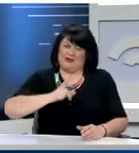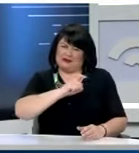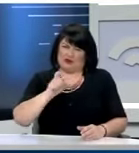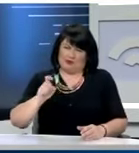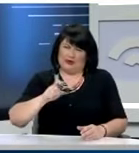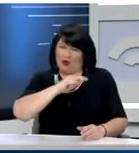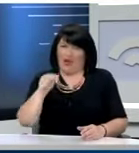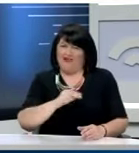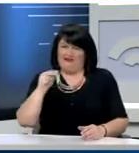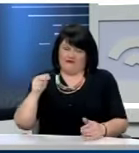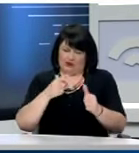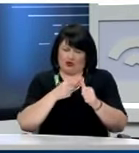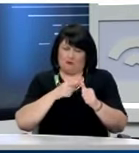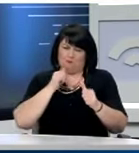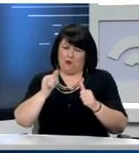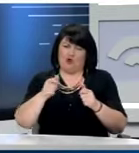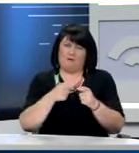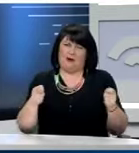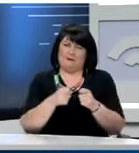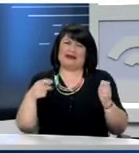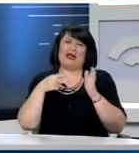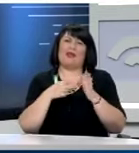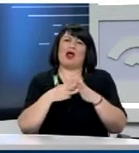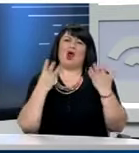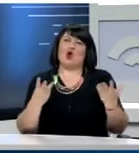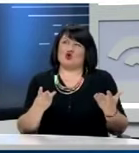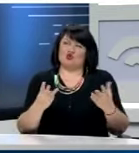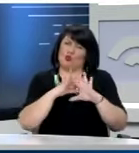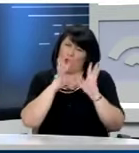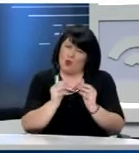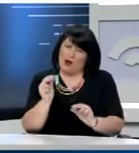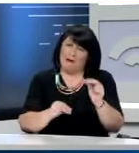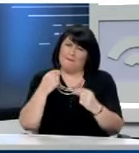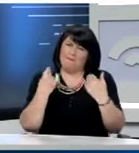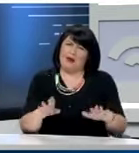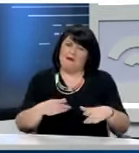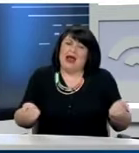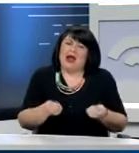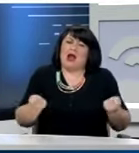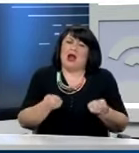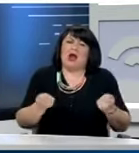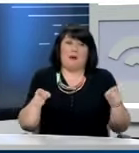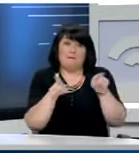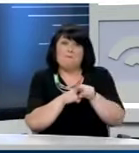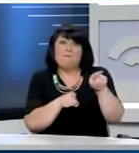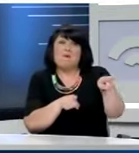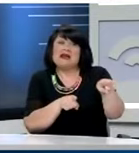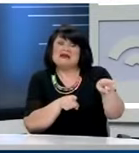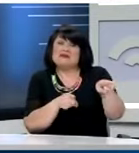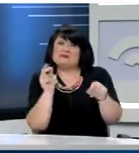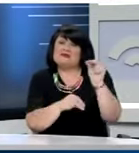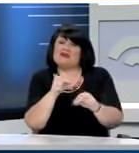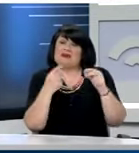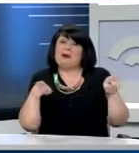1 δισεκατομμυρίου ευρώ μόνιμων μέτρων για το 18, που όλα τα ψηφίσαμε και όλα τα υλοποίησαμε. Μαζί τα ψηφίσαμε. Τα ψηφίσατε κι